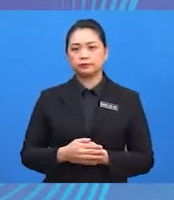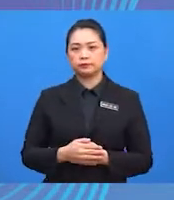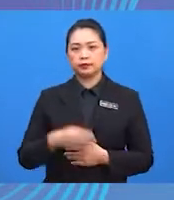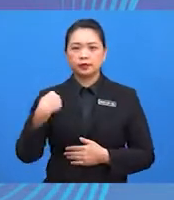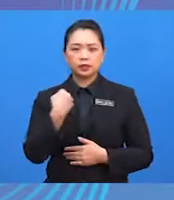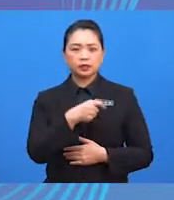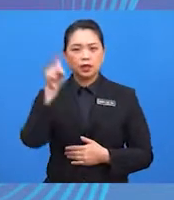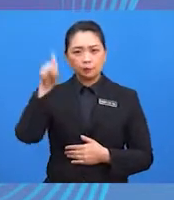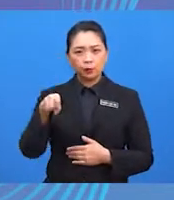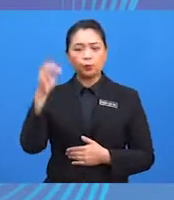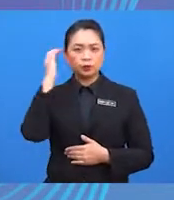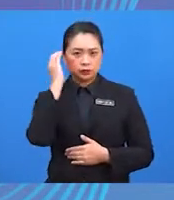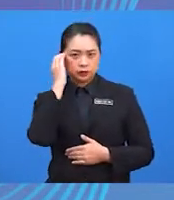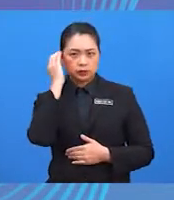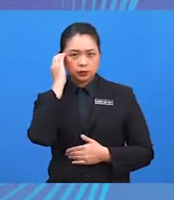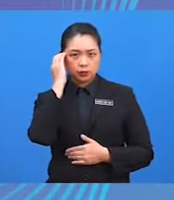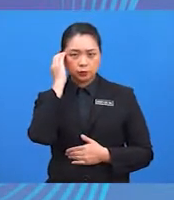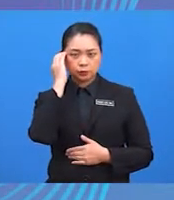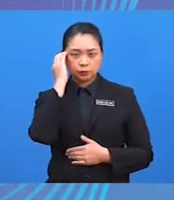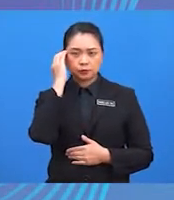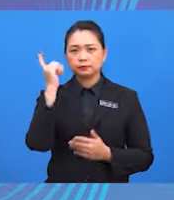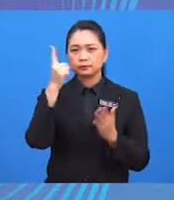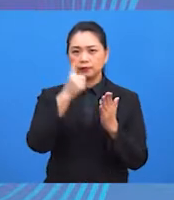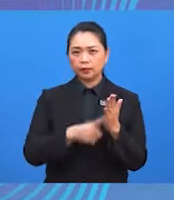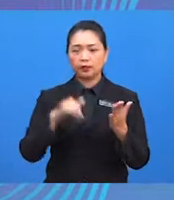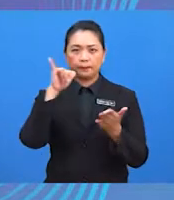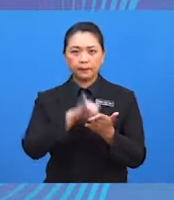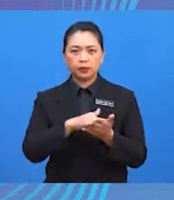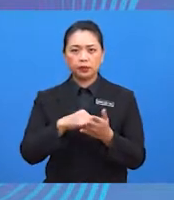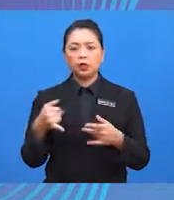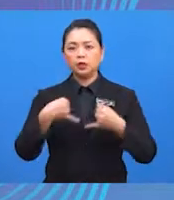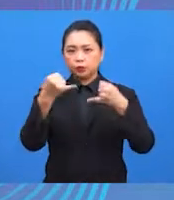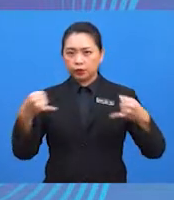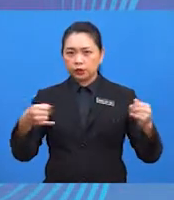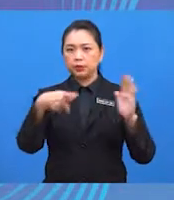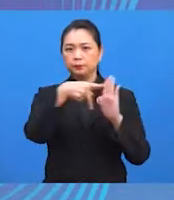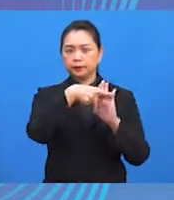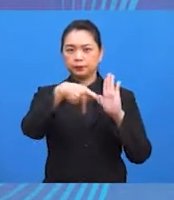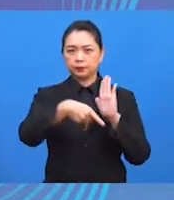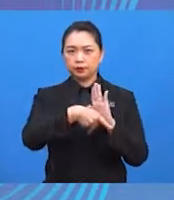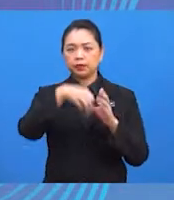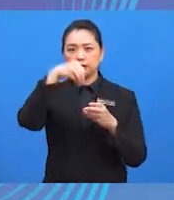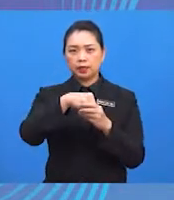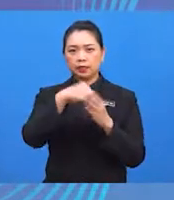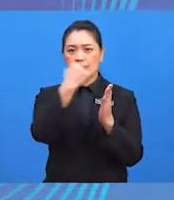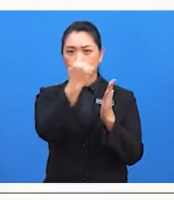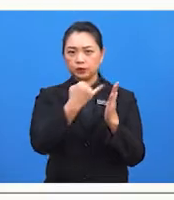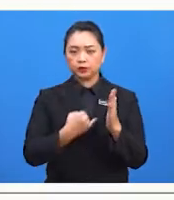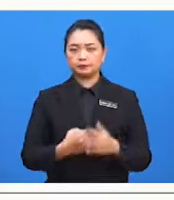kita perlu mengenali terlebih dahulu apa itu jenis prinsip-prinsip dalam lukisan.